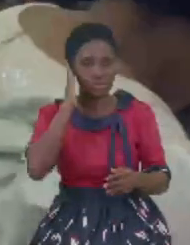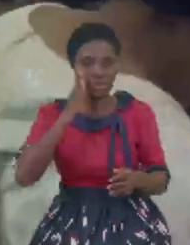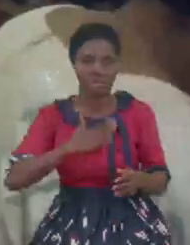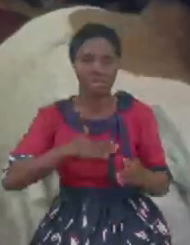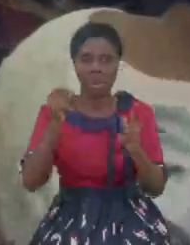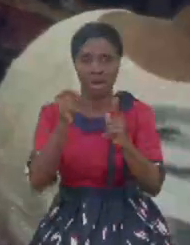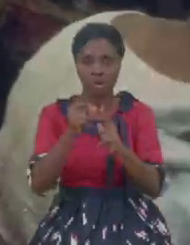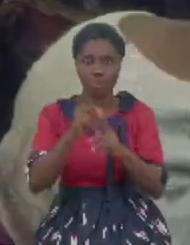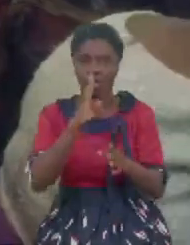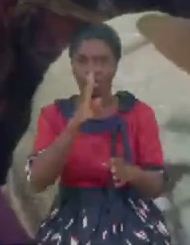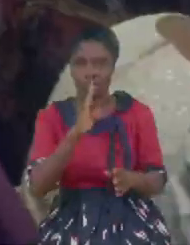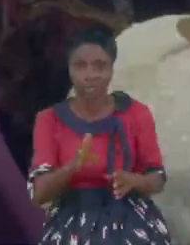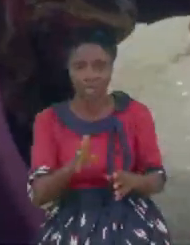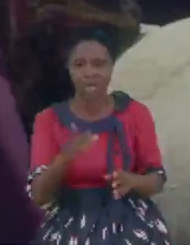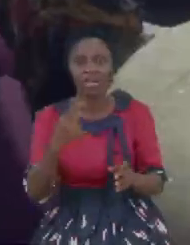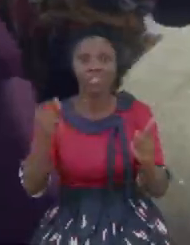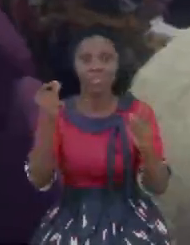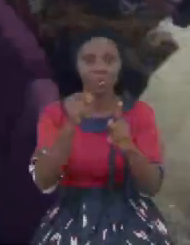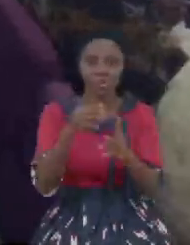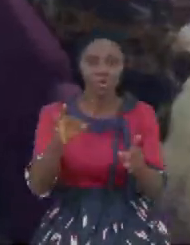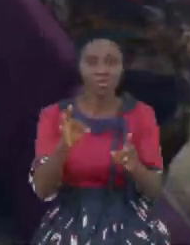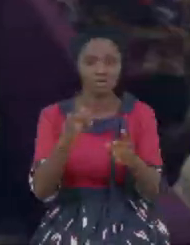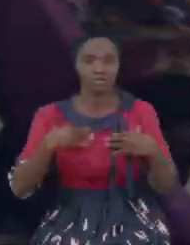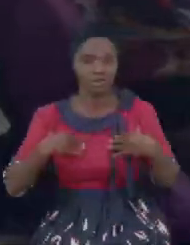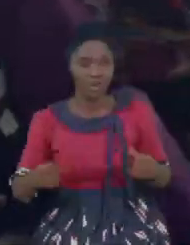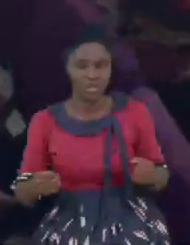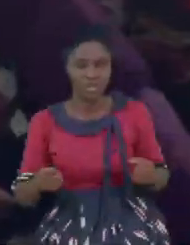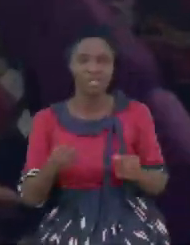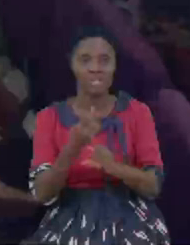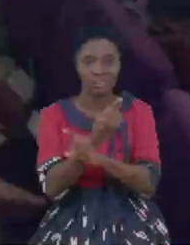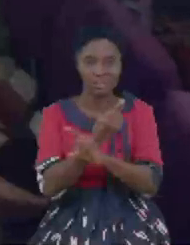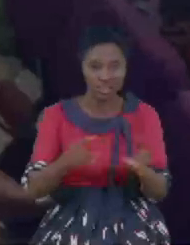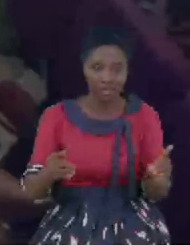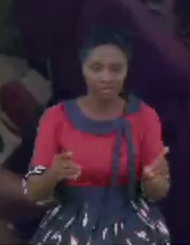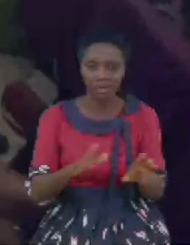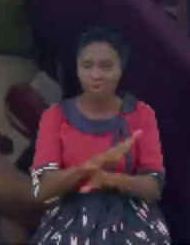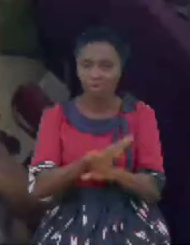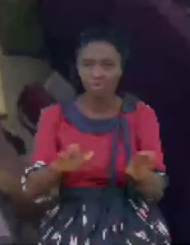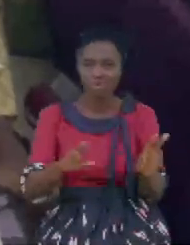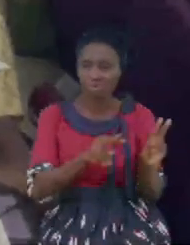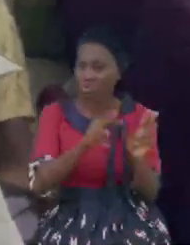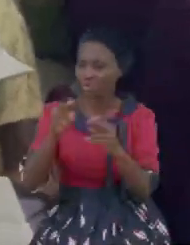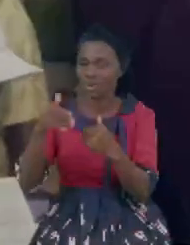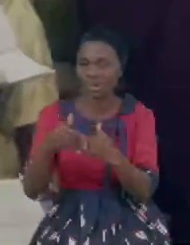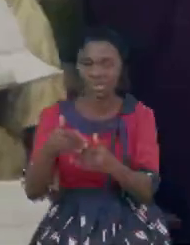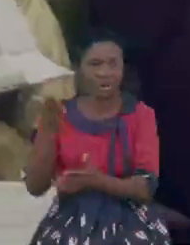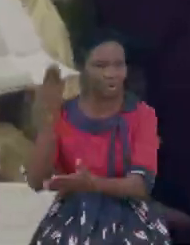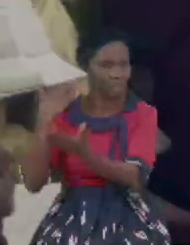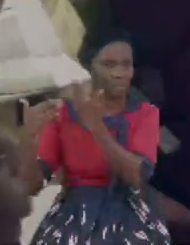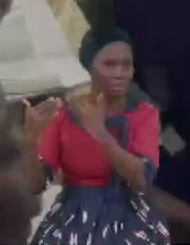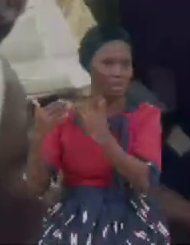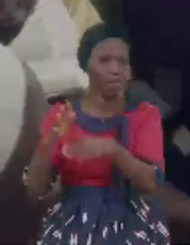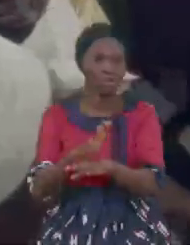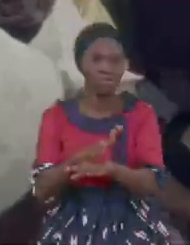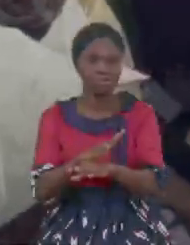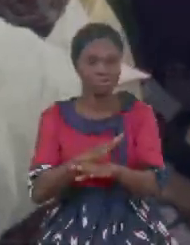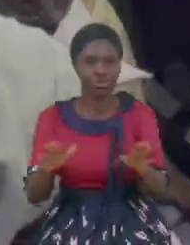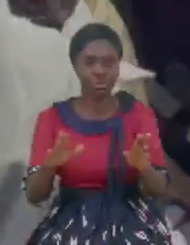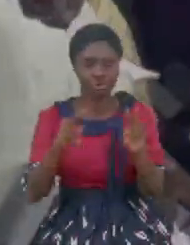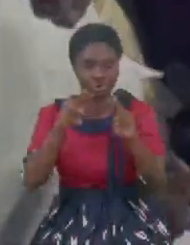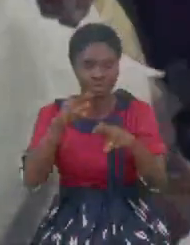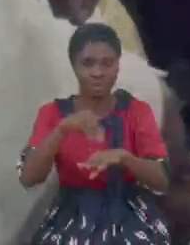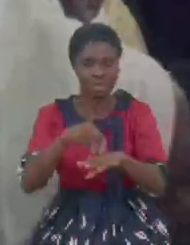Aussi faible que vous soyez maintenant, la force viendra pour vous. La parole d'autorité, de guérison viendra sur vous. Il ne faut